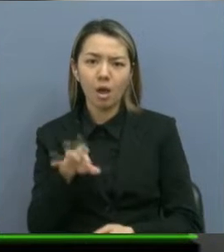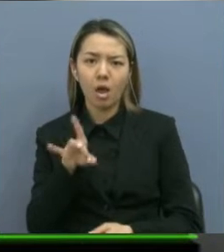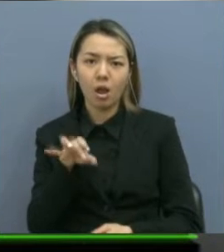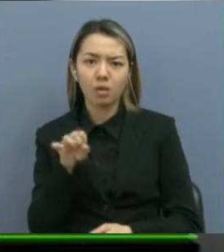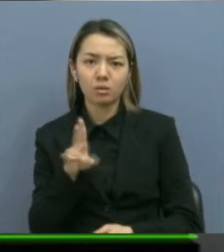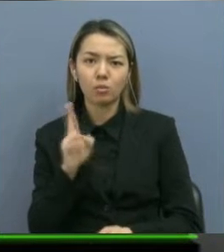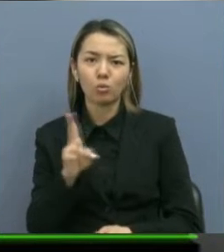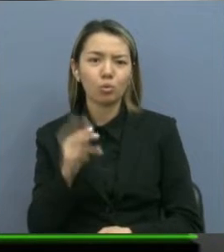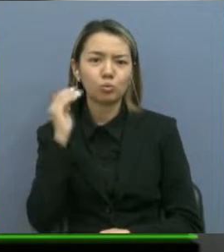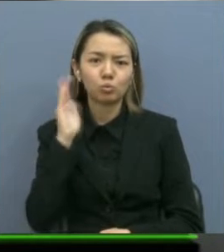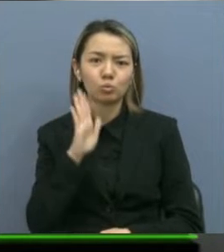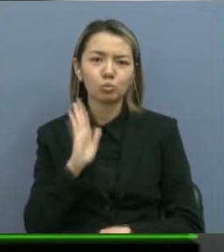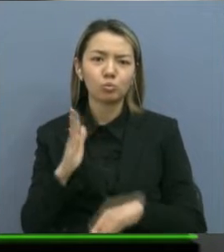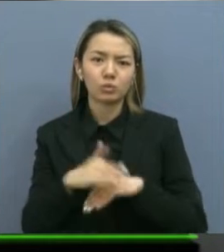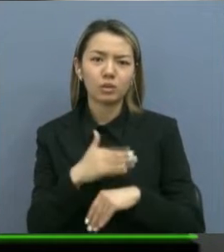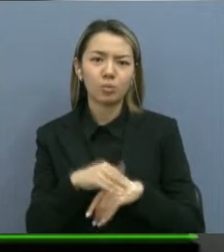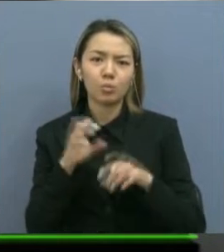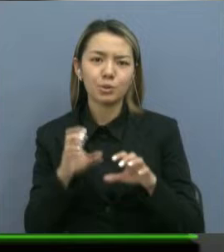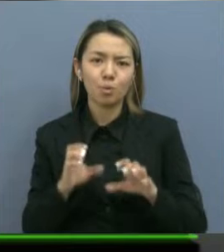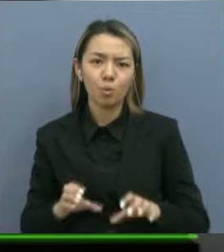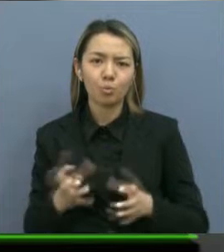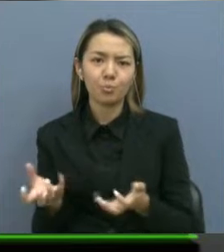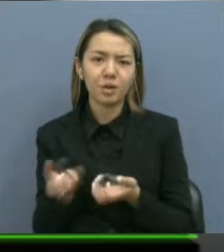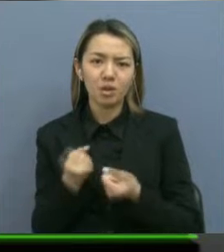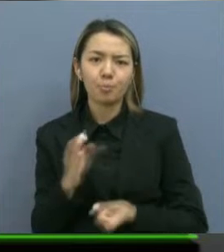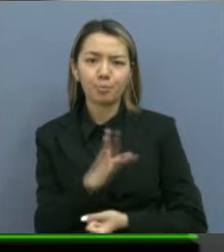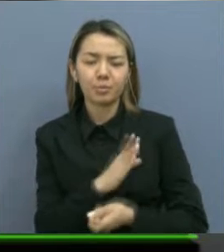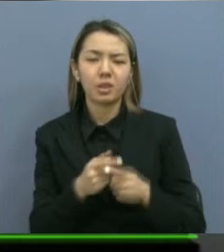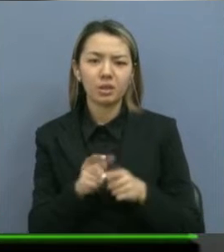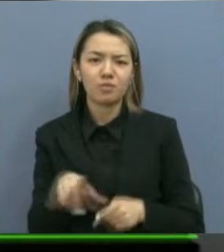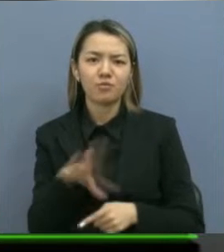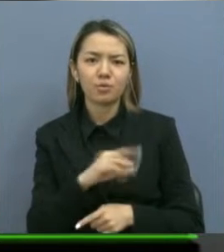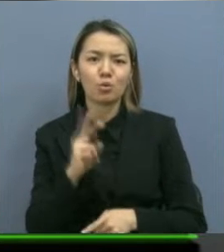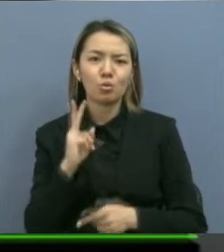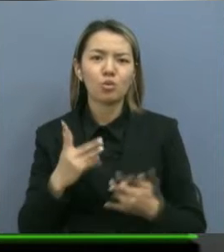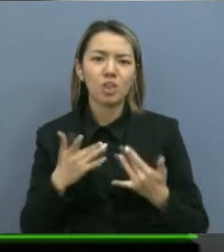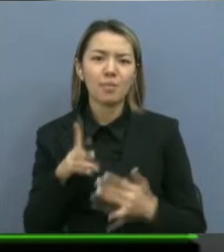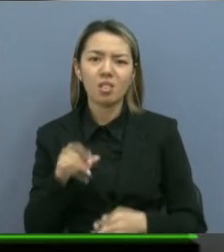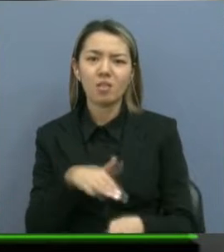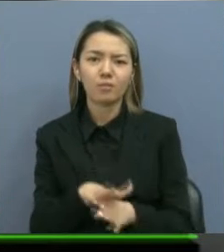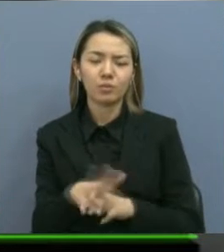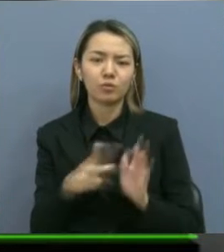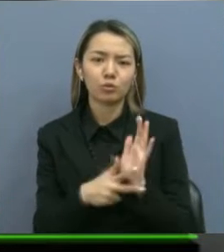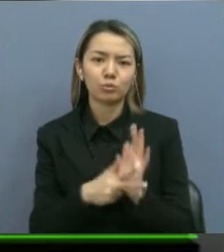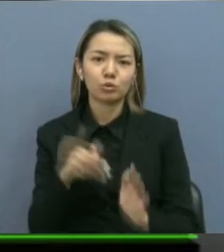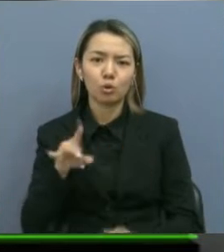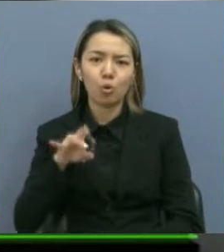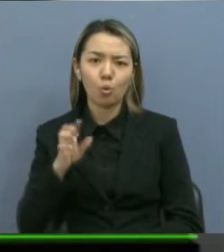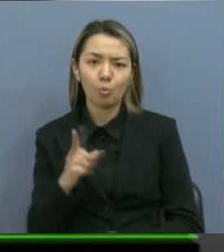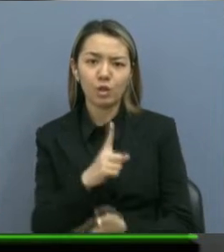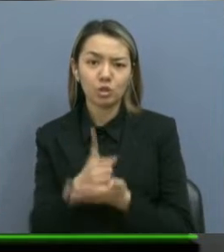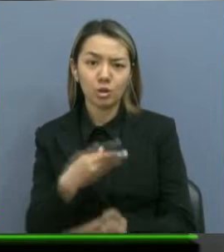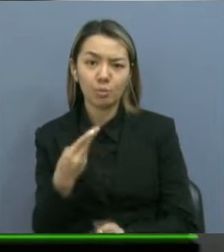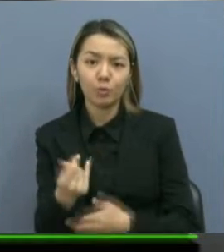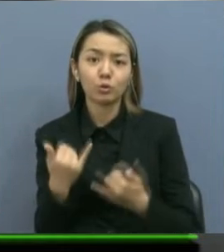тәртібін сақтамағандарды жазалау үшін заң жобасын қабылдады. Бұған дейін талапты орындамағандар 80 мың рубль айыппұл төлеуі тиіс